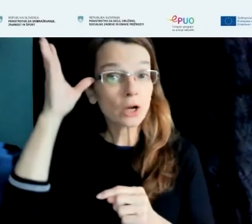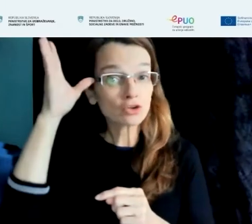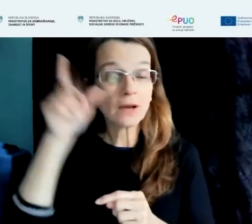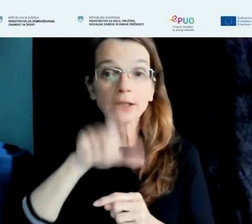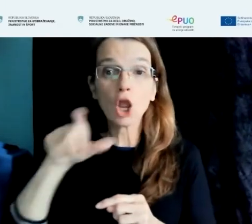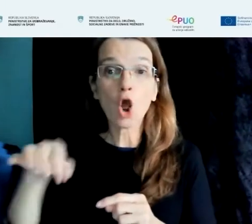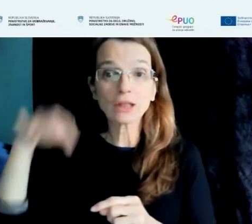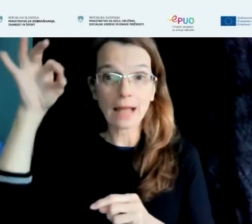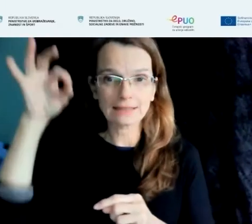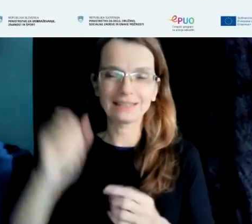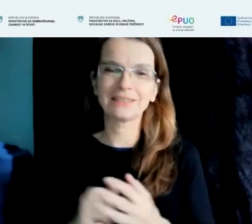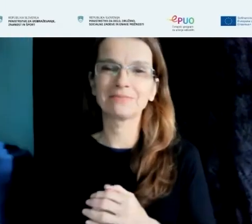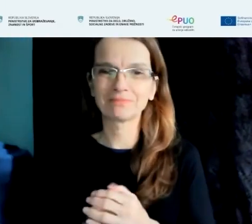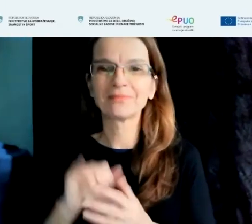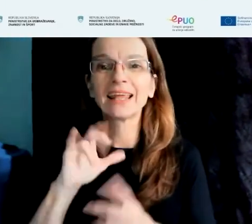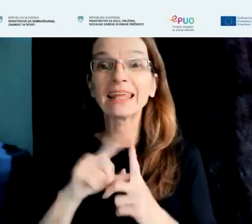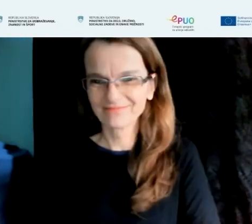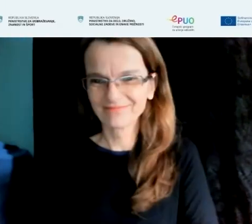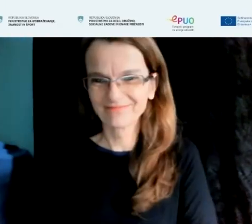Idi, izvoli.